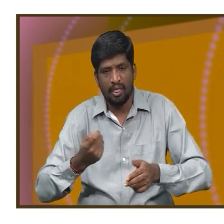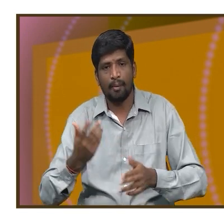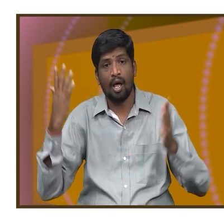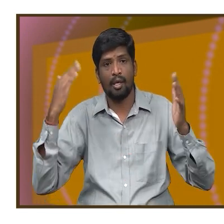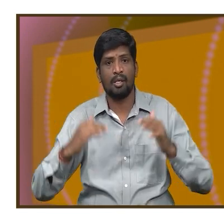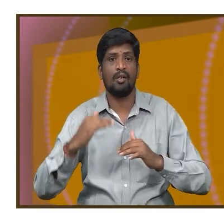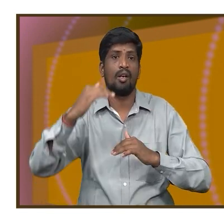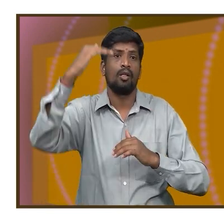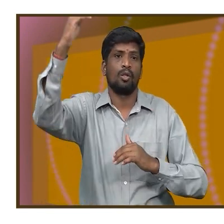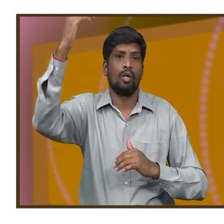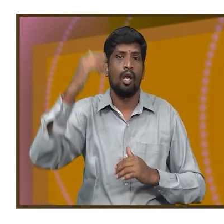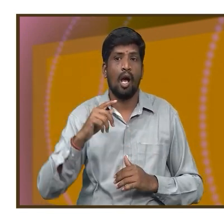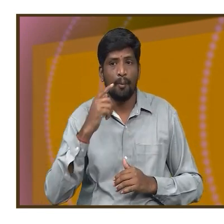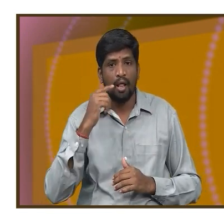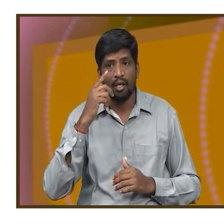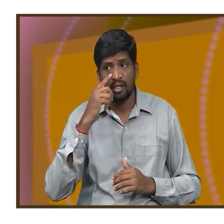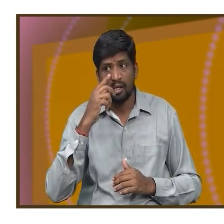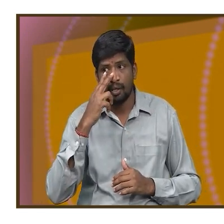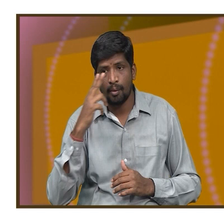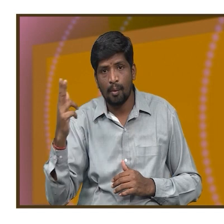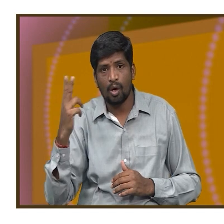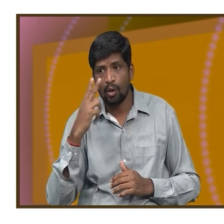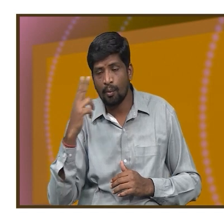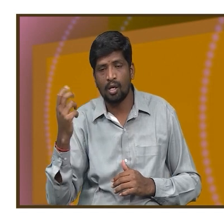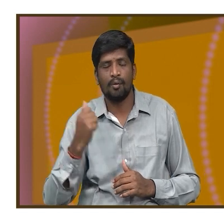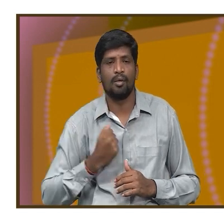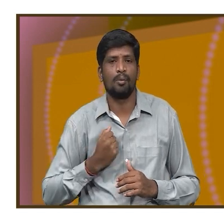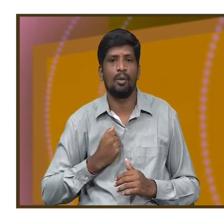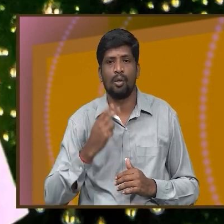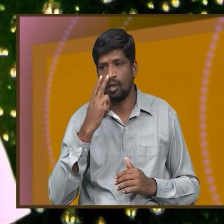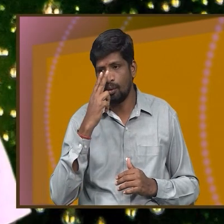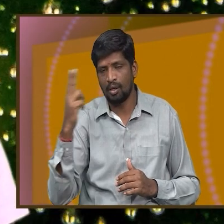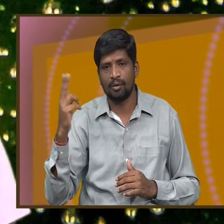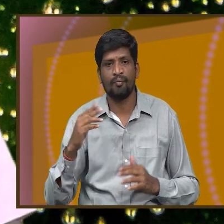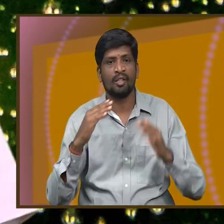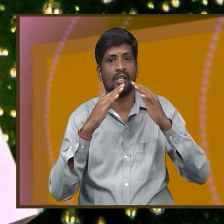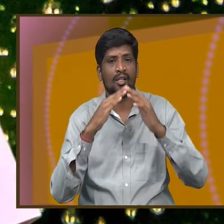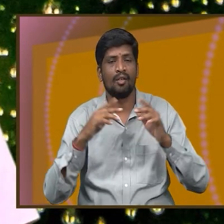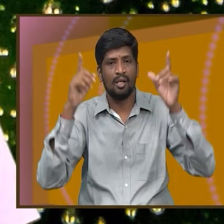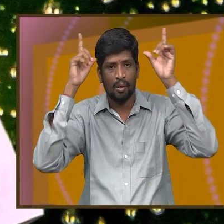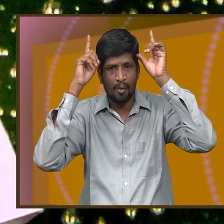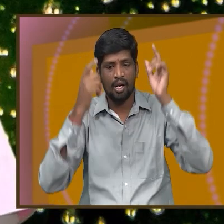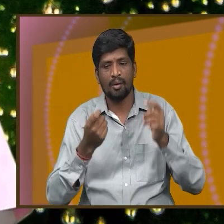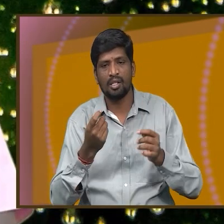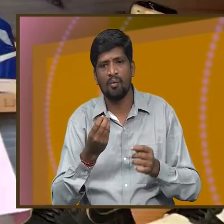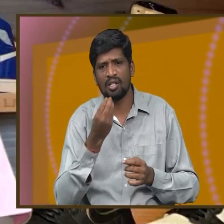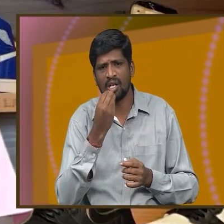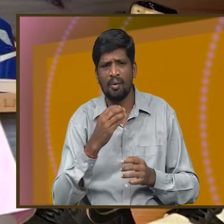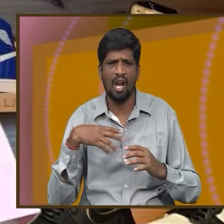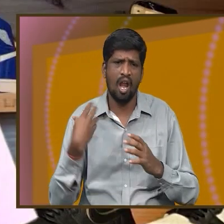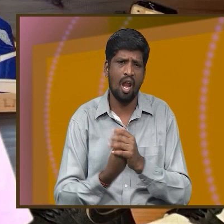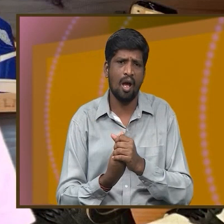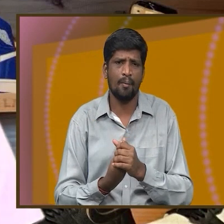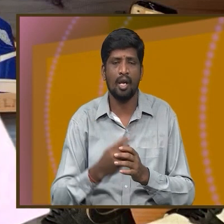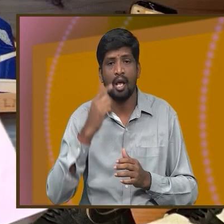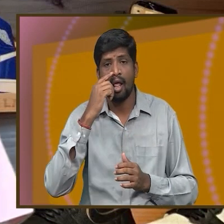ஒரு முறை பார்க்க வேண்டுமே, நமக்கு இந்த வாழ்வு, இந்த வீடு, இந்த பசுமாடு என்று பல செல்வங்களை தந்த